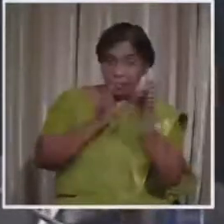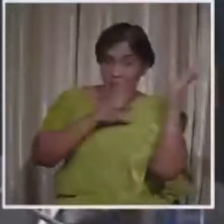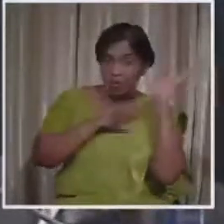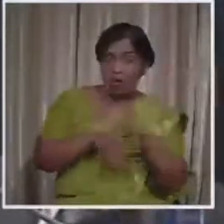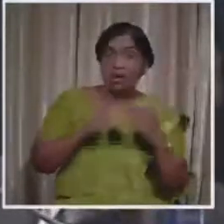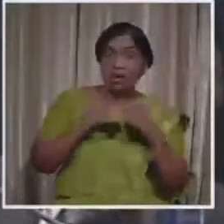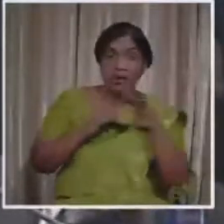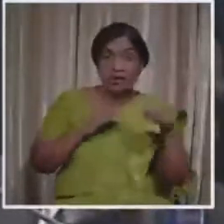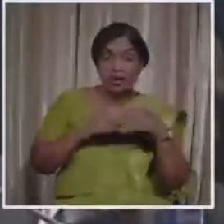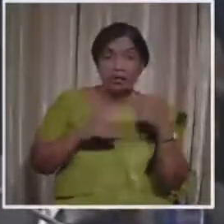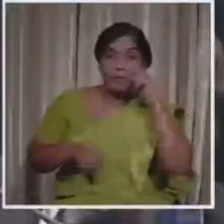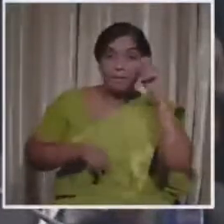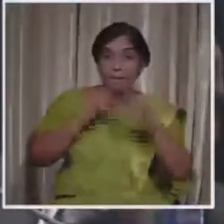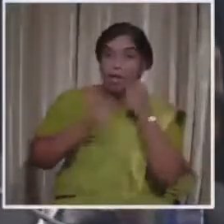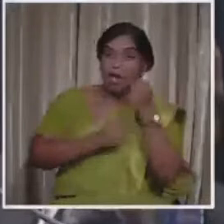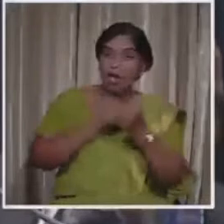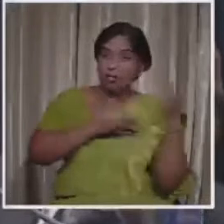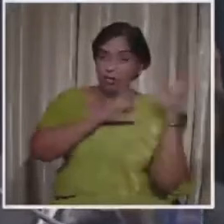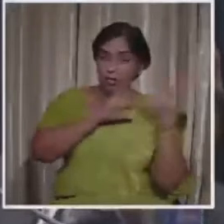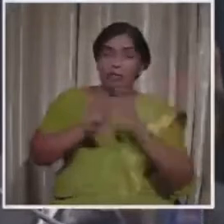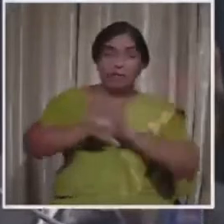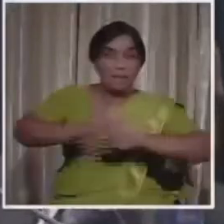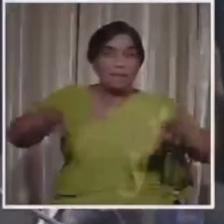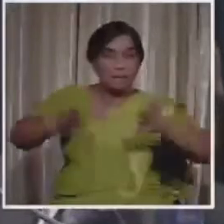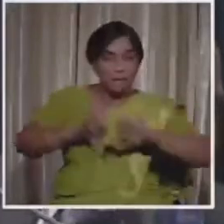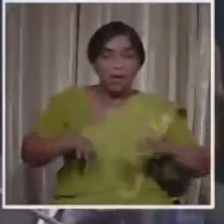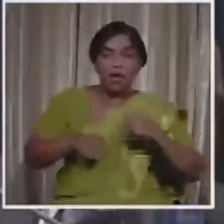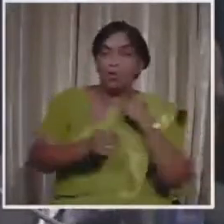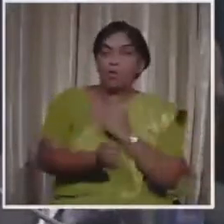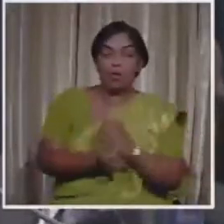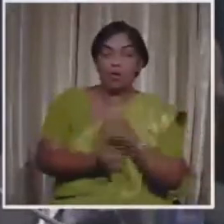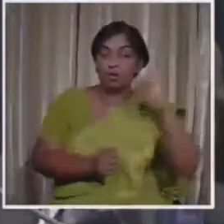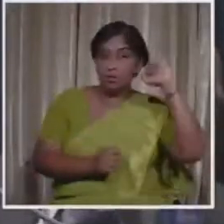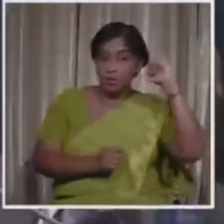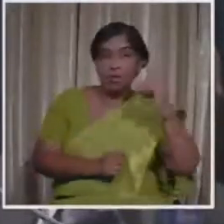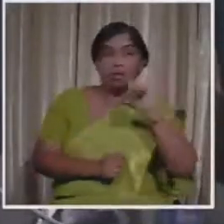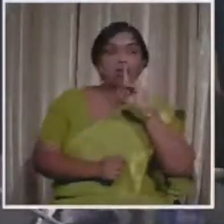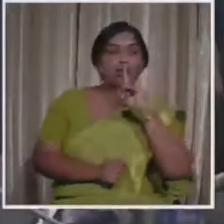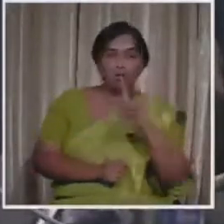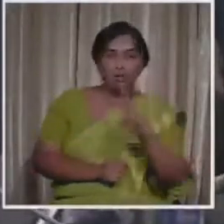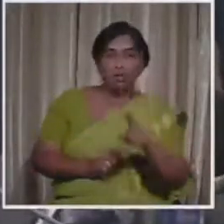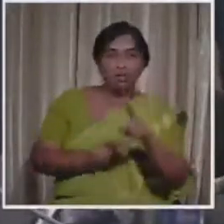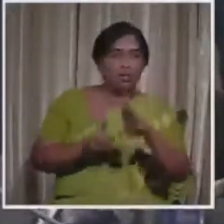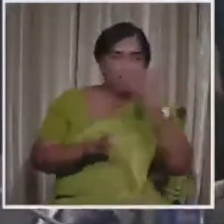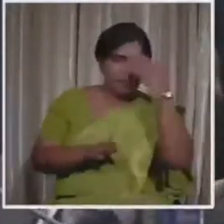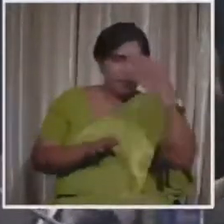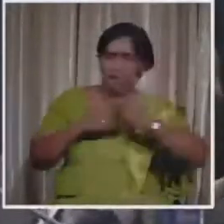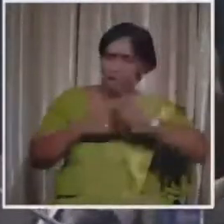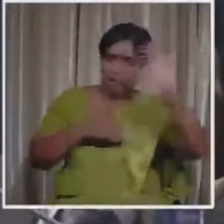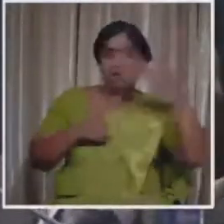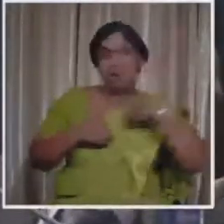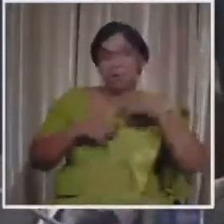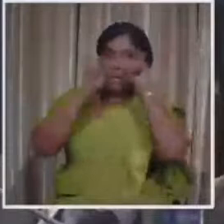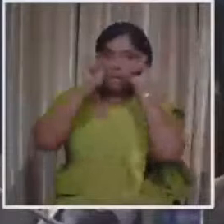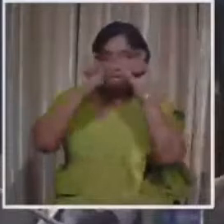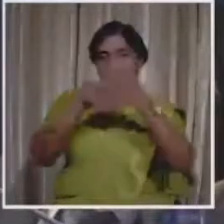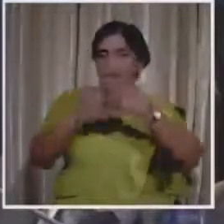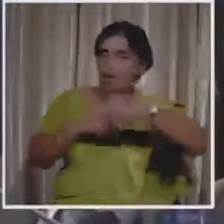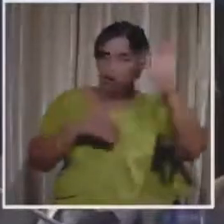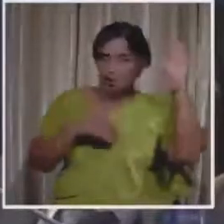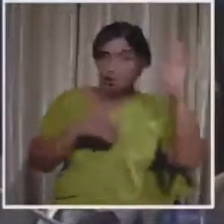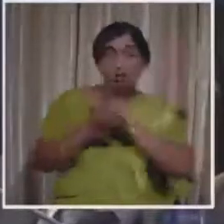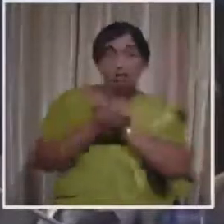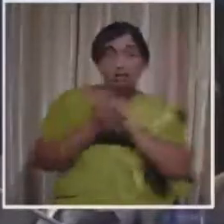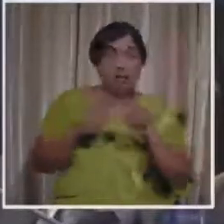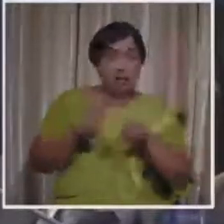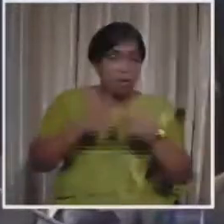මගේ සහෝදර ජනතාව දුවගෙන ආවා මේක බේරගන්න. පොලිසිය ස්ථානාධිපතිතුමා කිව්වා ඔයාලා කරුණා කරලා යන්න අපි බලා ගන්නම් මෙතන සාමයේ කඩ